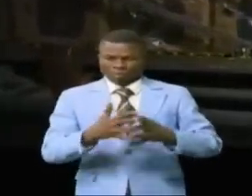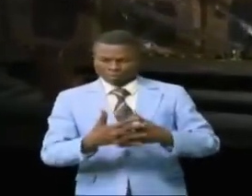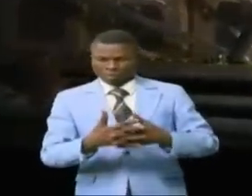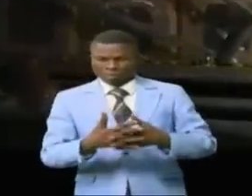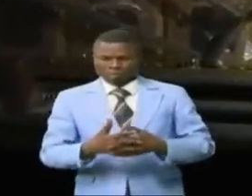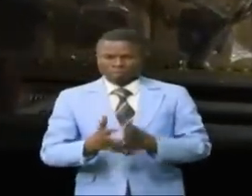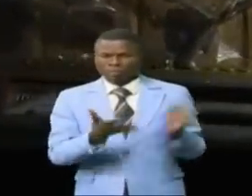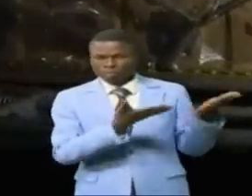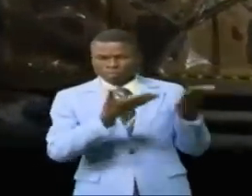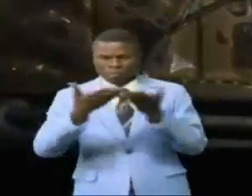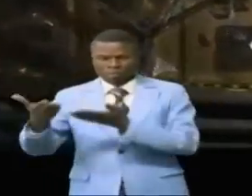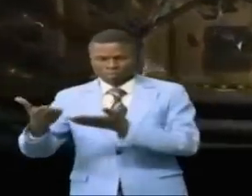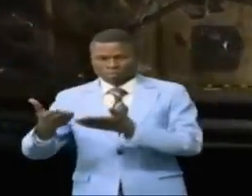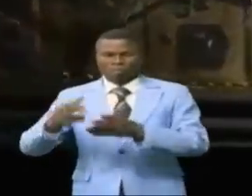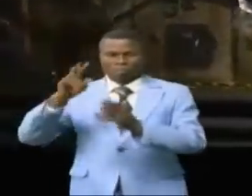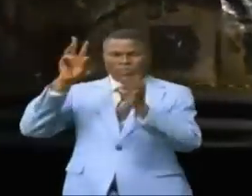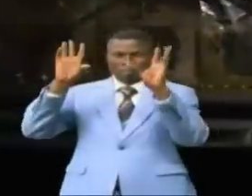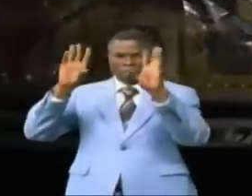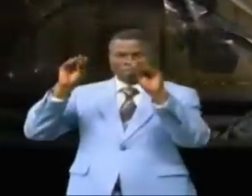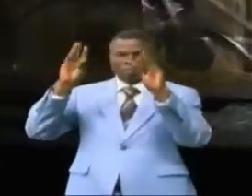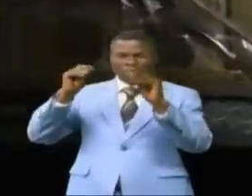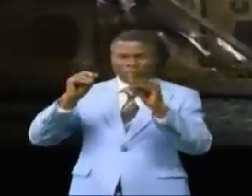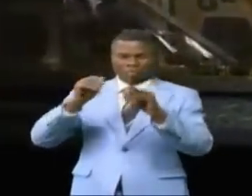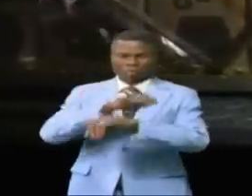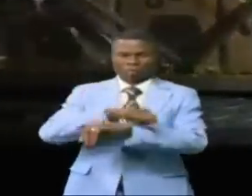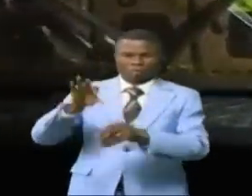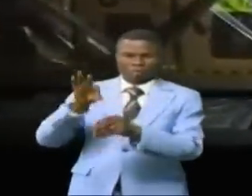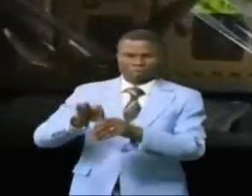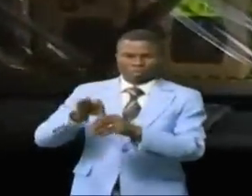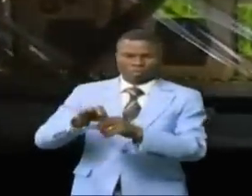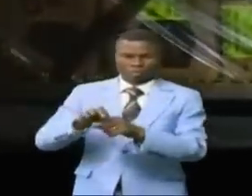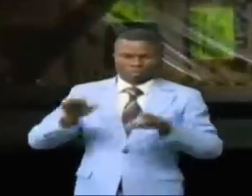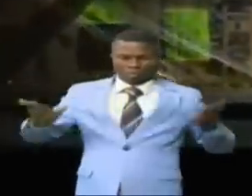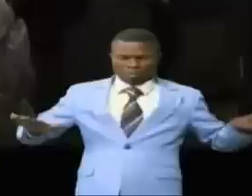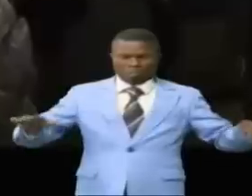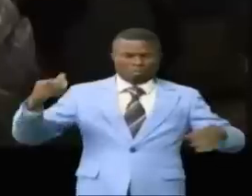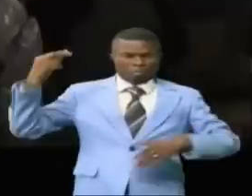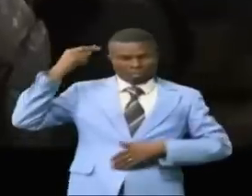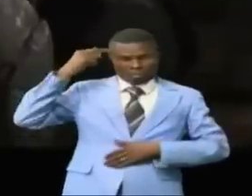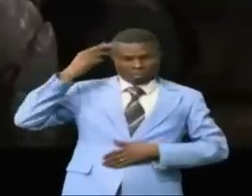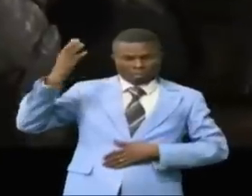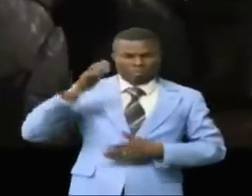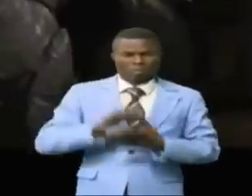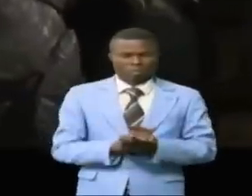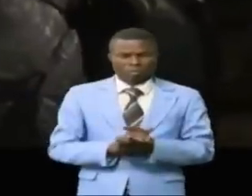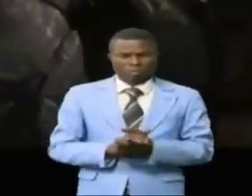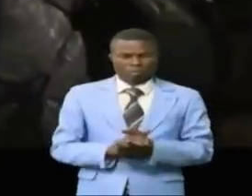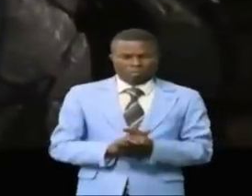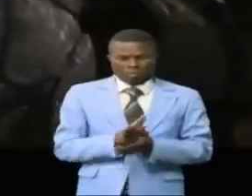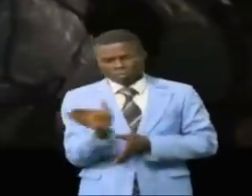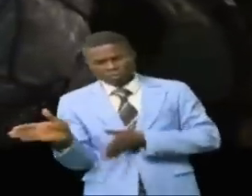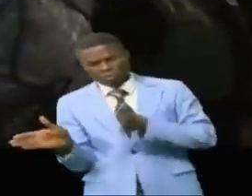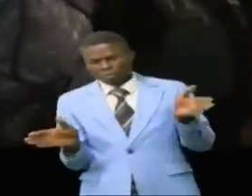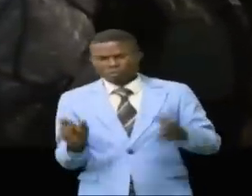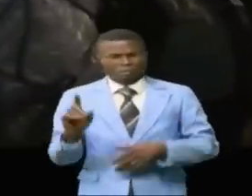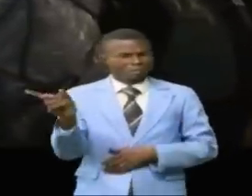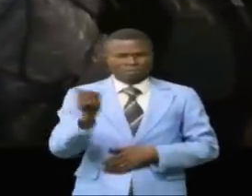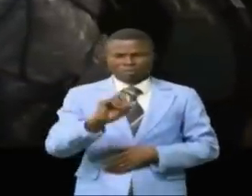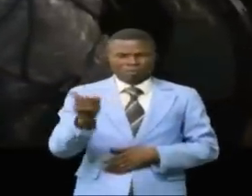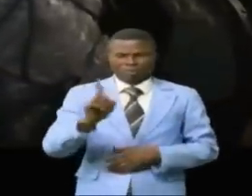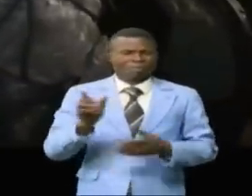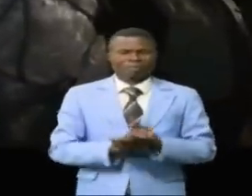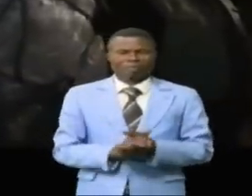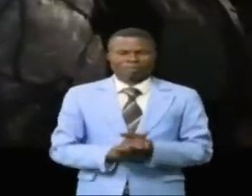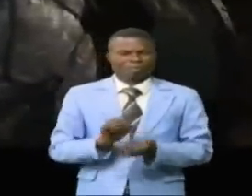été acheminé à l'entrepôt de la CENI situé dans l'enceinte de l'aéroport de Ndili. Le glissement ne figure pas dans le vocabulaire du nouveau management